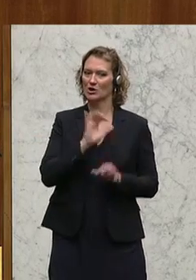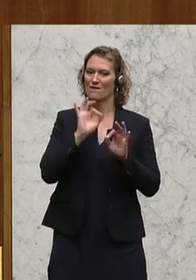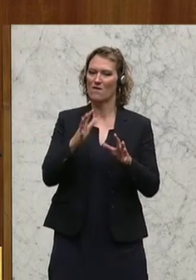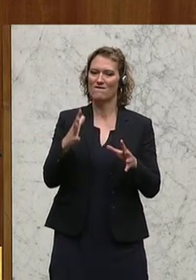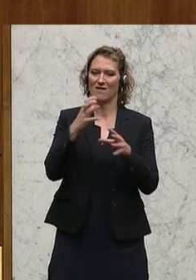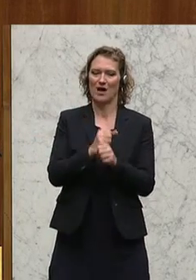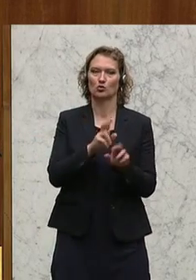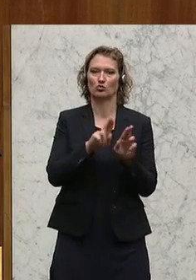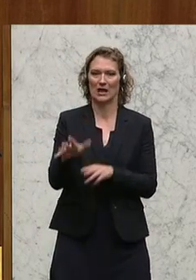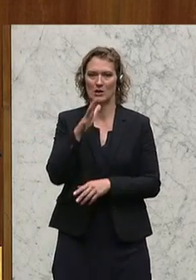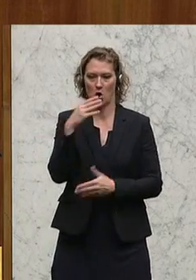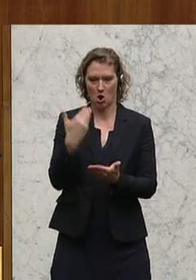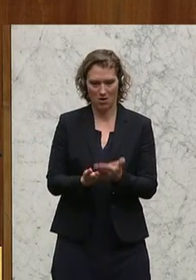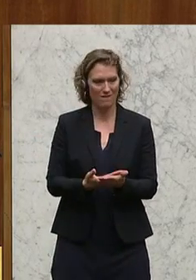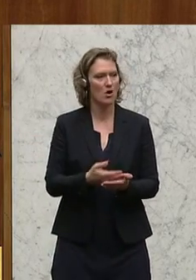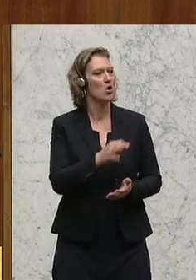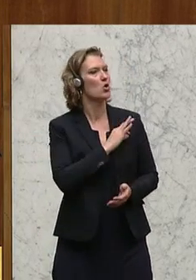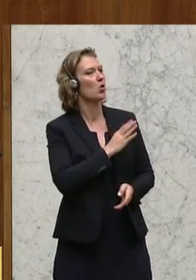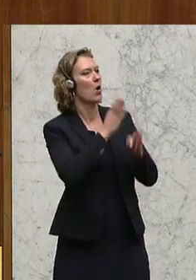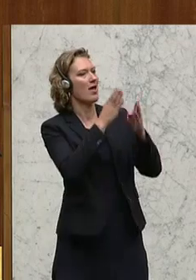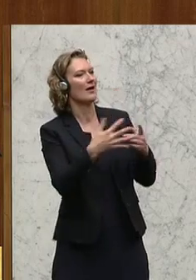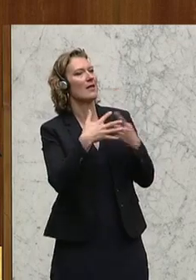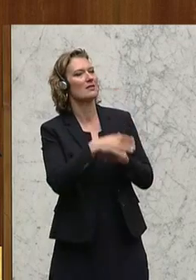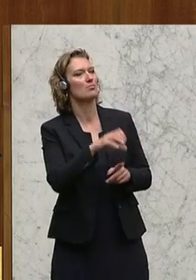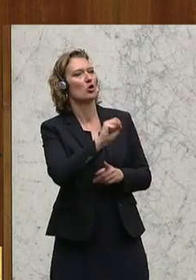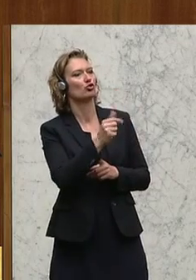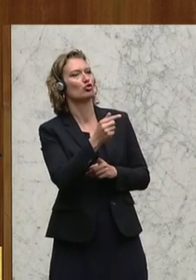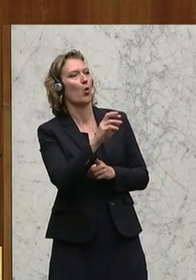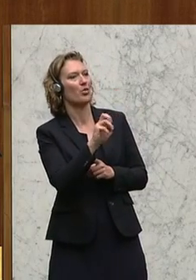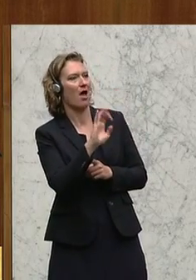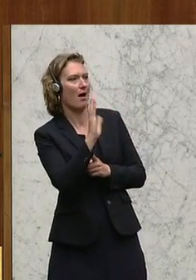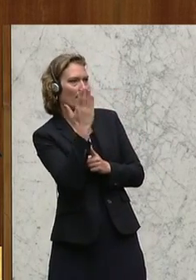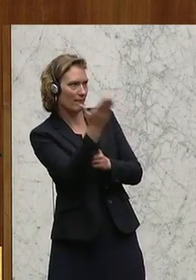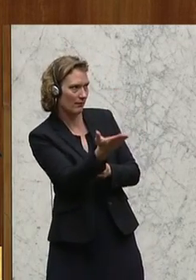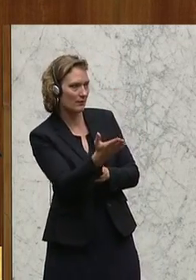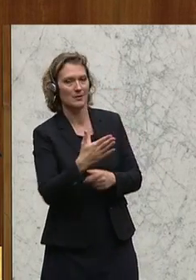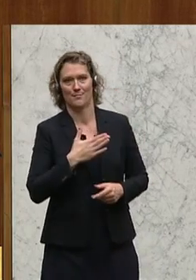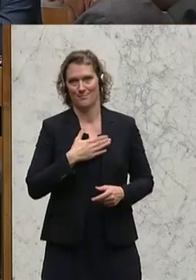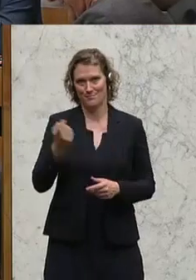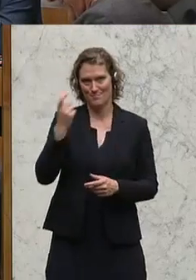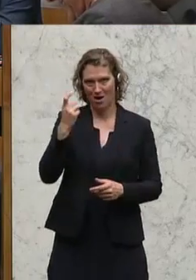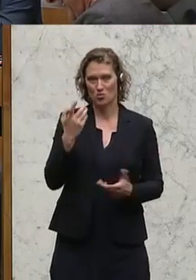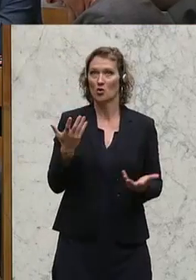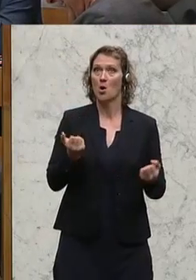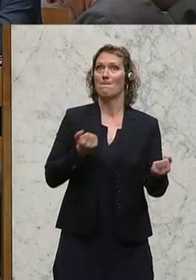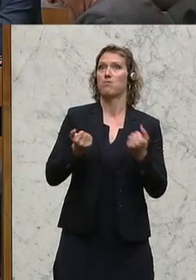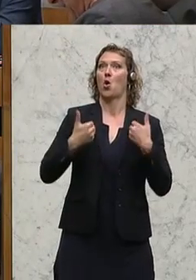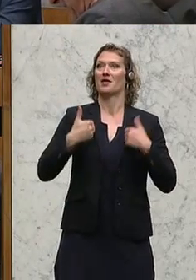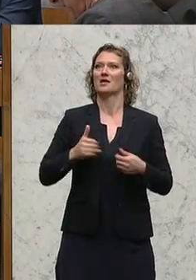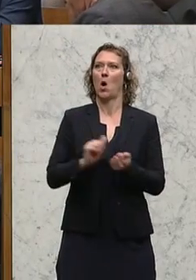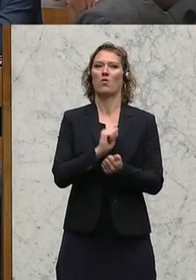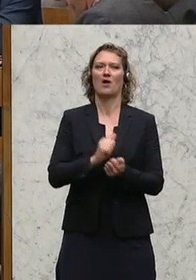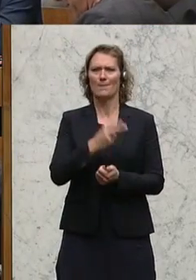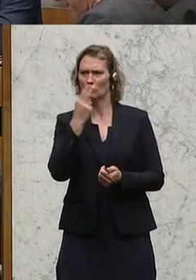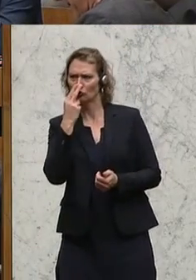des Verfassungsgerichtshofes. Und da möchte ich gleich den Kollegen von Team Stronach vorgreifen. Ich glaube, das ist das, was der Politiker machen muss,